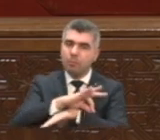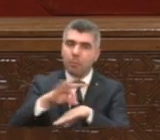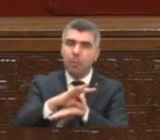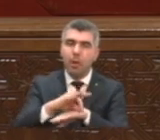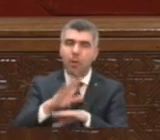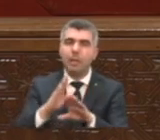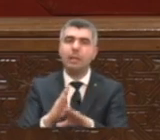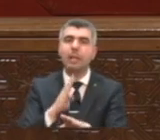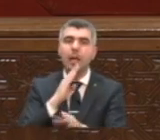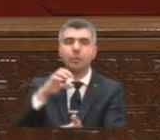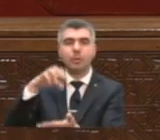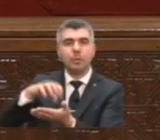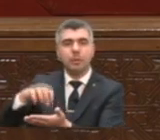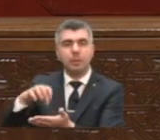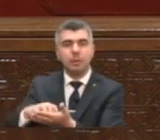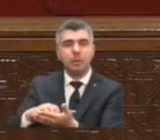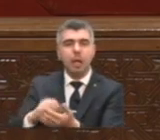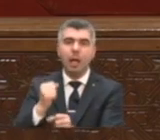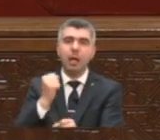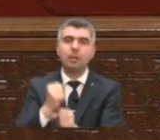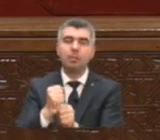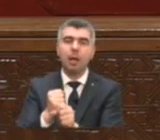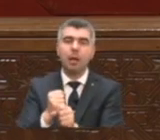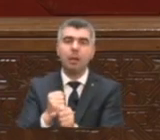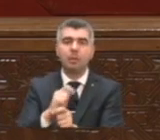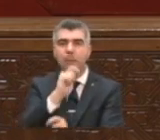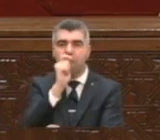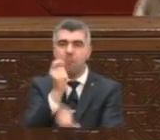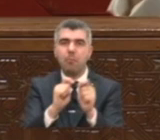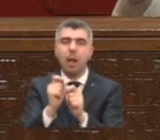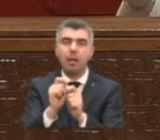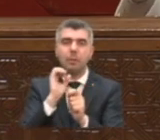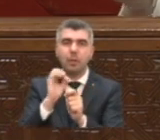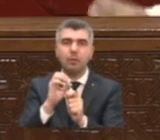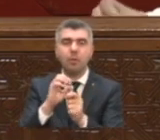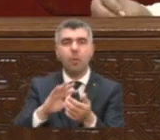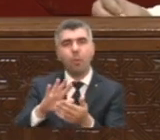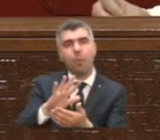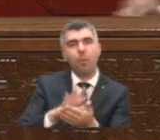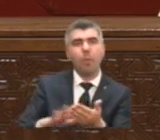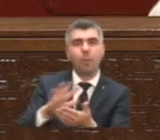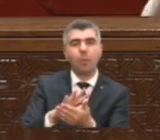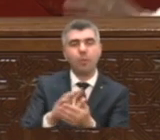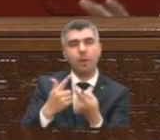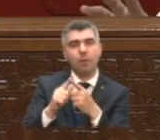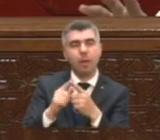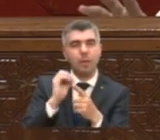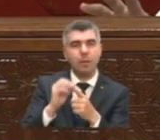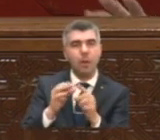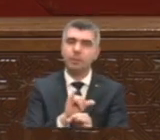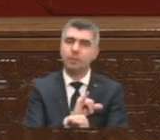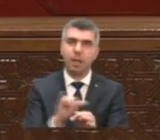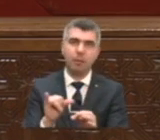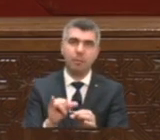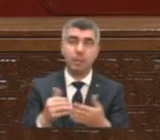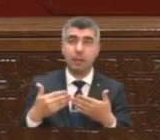12 وكالات حضاريه غيولي الدور ديالهم هو هاد دور التخطيط وضبط المساطير فيما يخص تصاميم